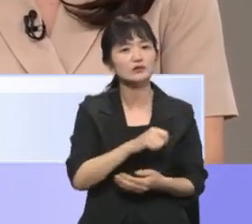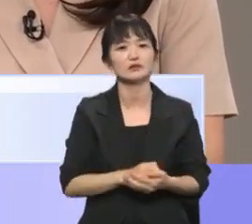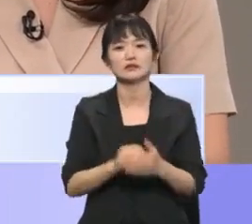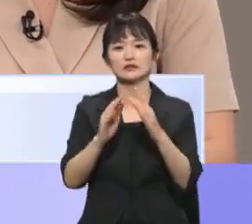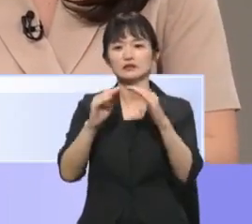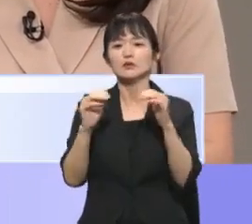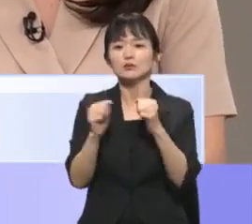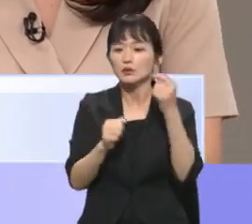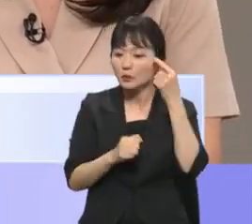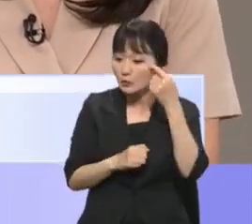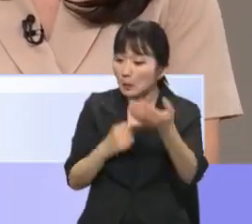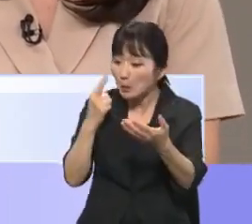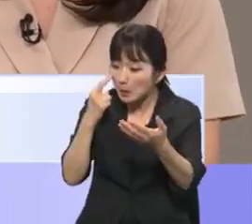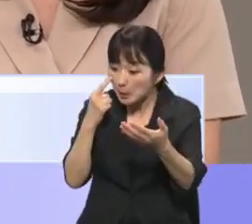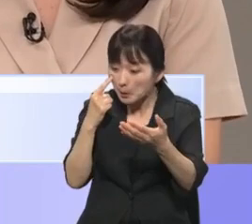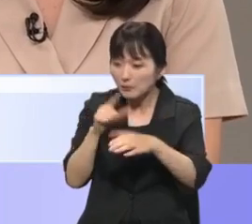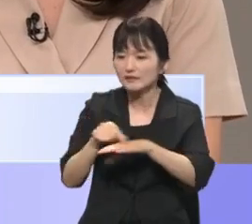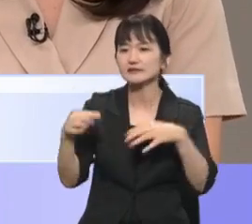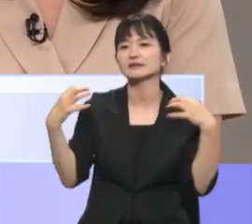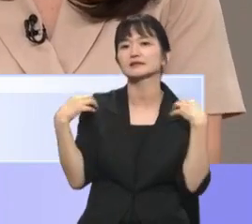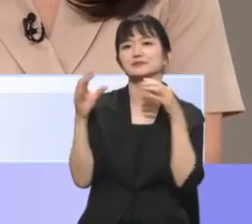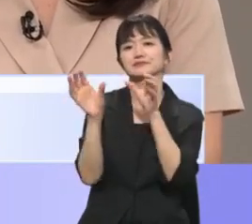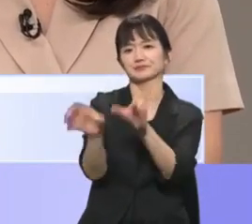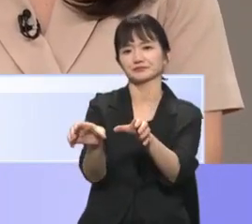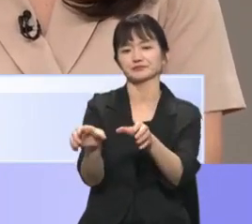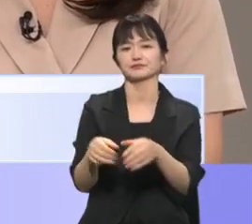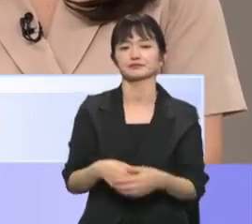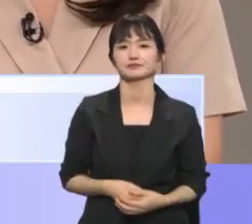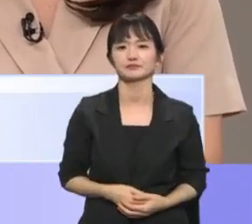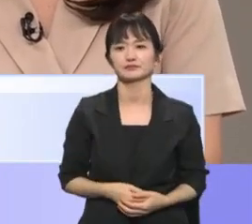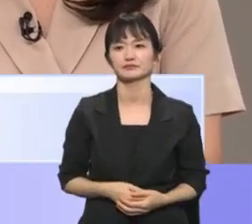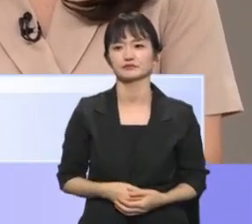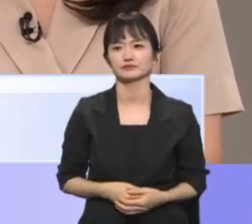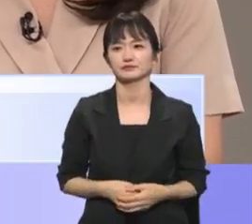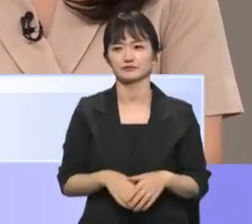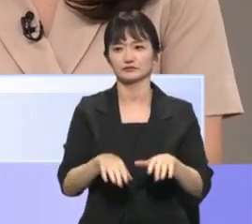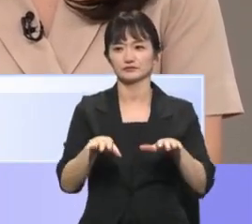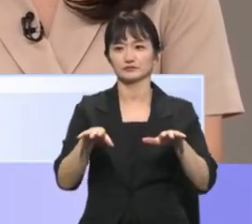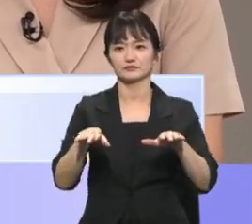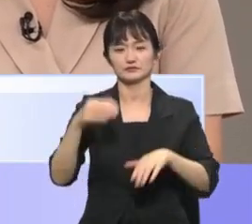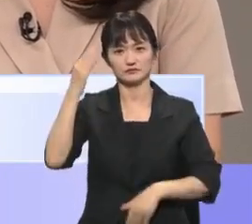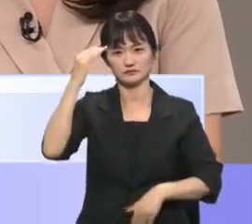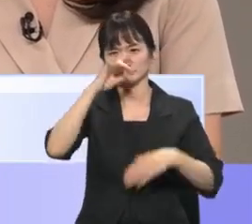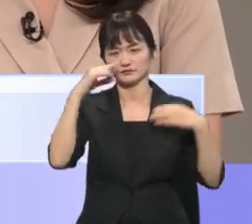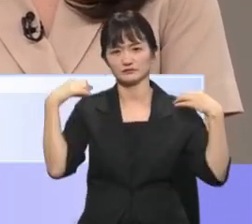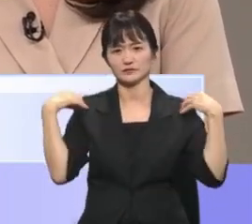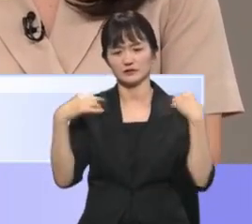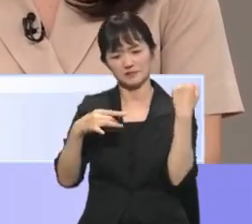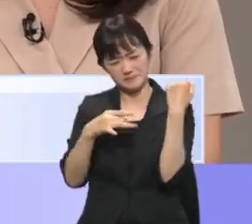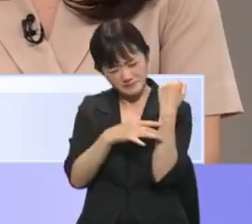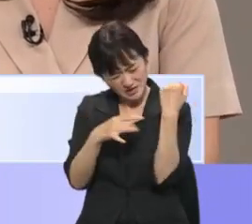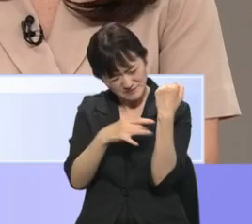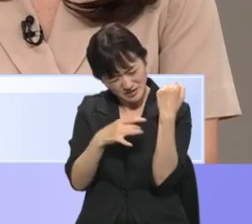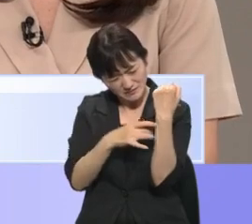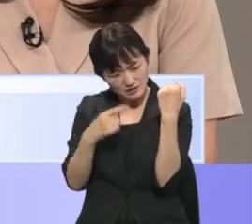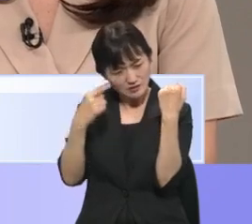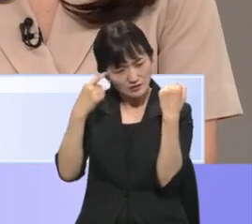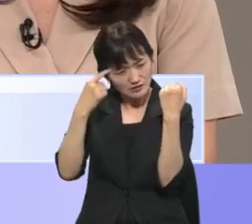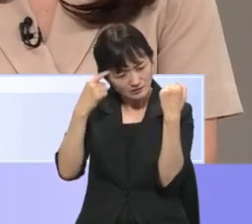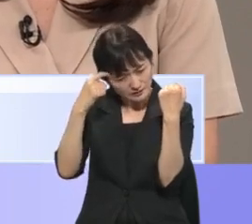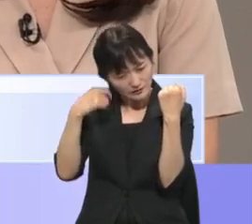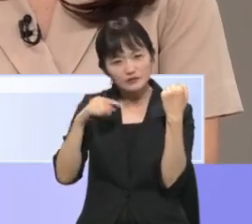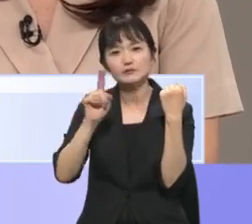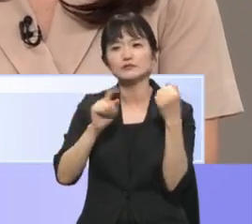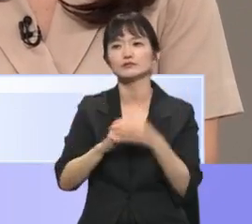지자체에 물어봐라 이런 식으로 떠넘기는 것들도 있단 말입니다 그래서 사실 이번에 정말 우리 정부가 좀 뼈아프게 새겨들어야 할 것은 외신에서 이런